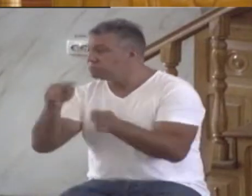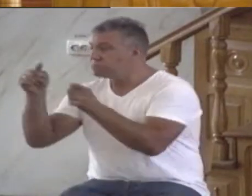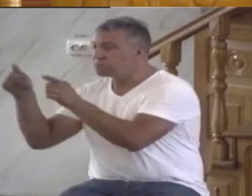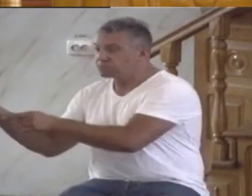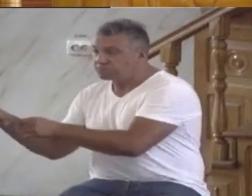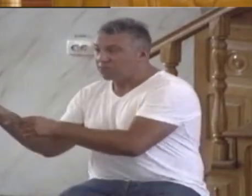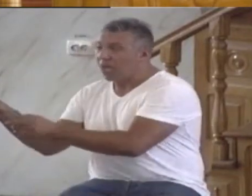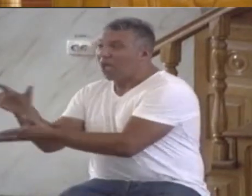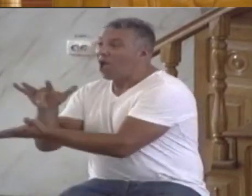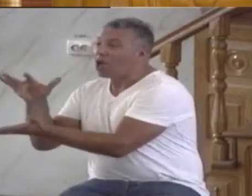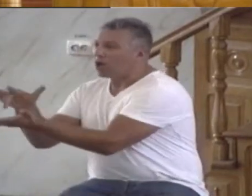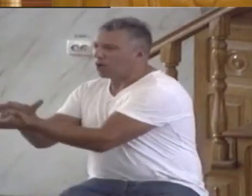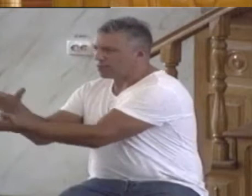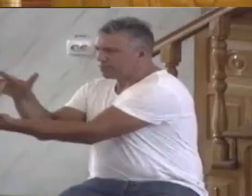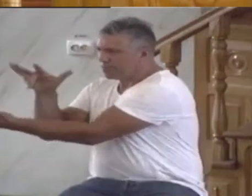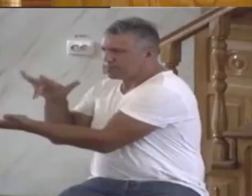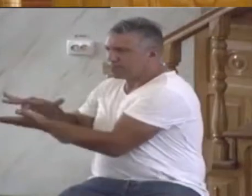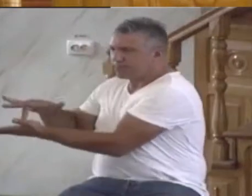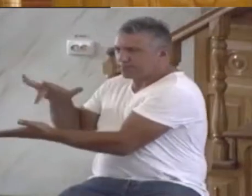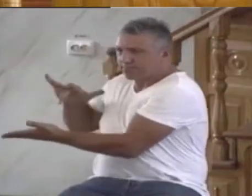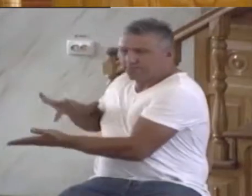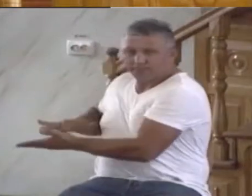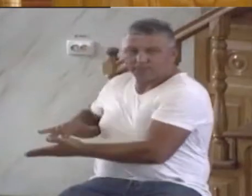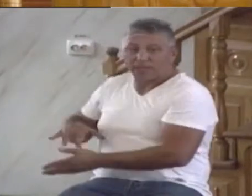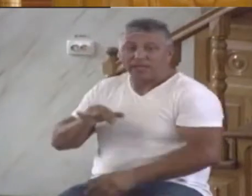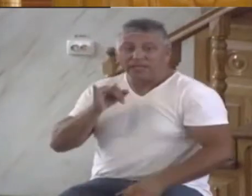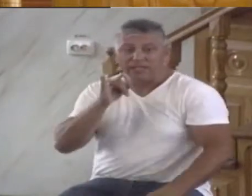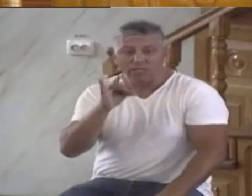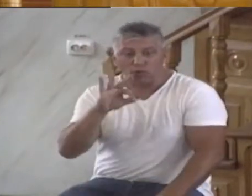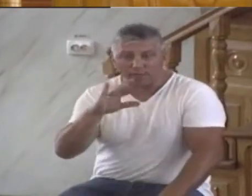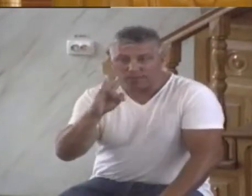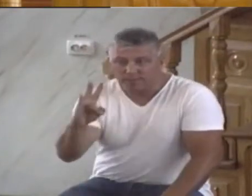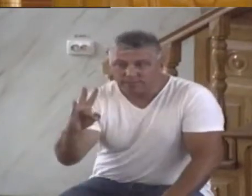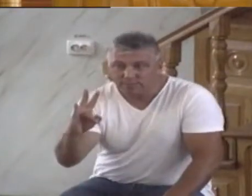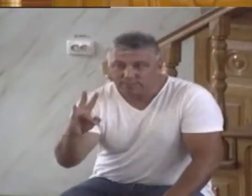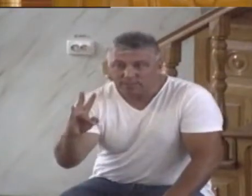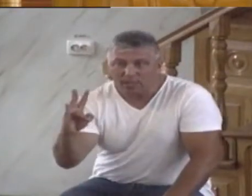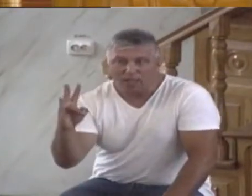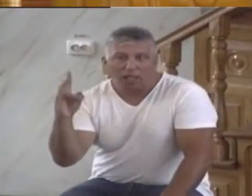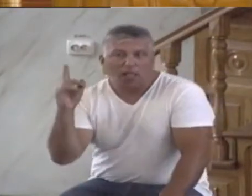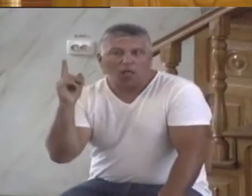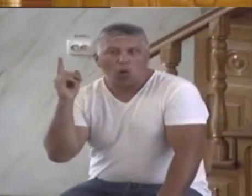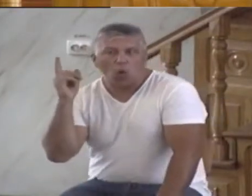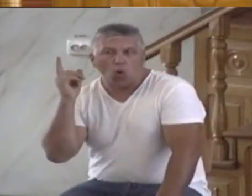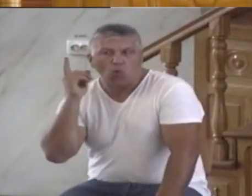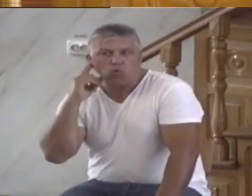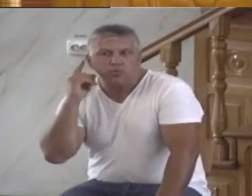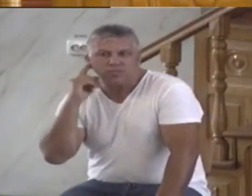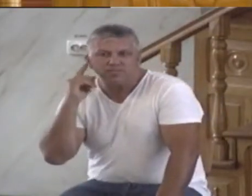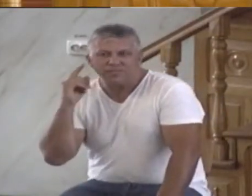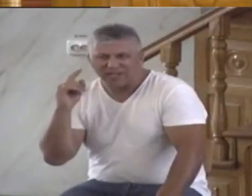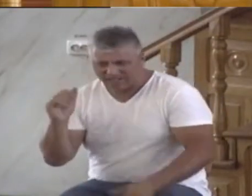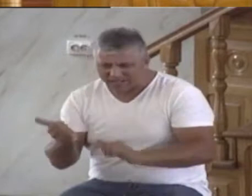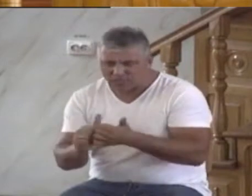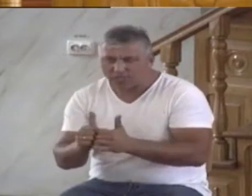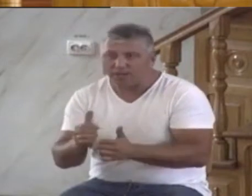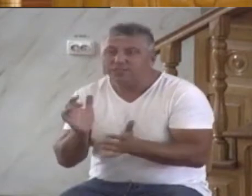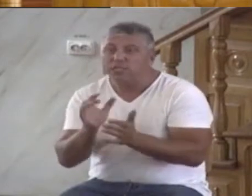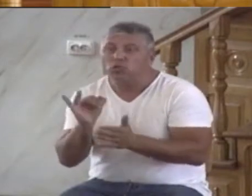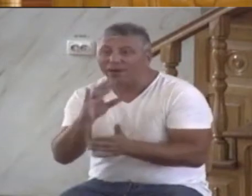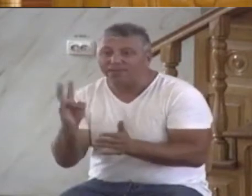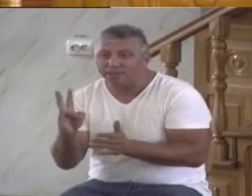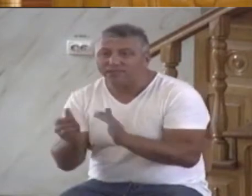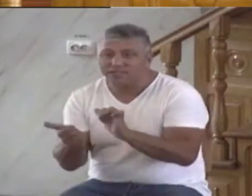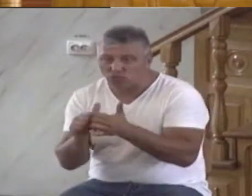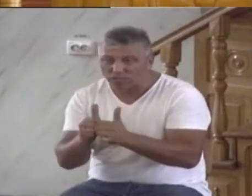города их. Иоанн же, услышав в темнице о делах Христовых,